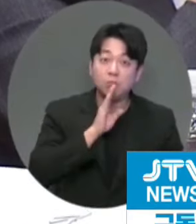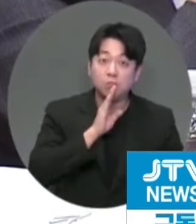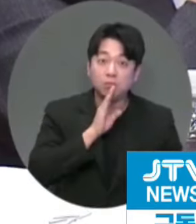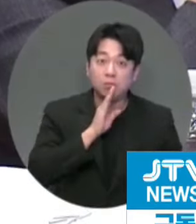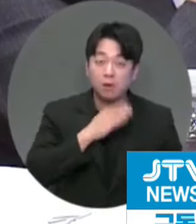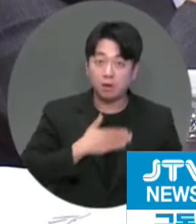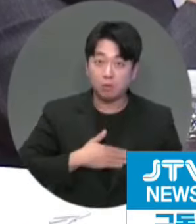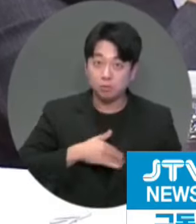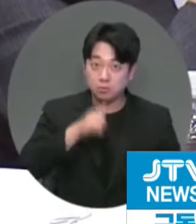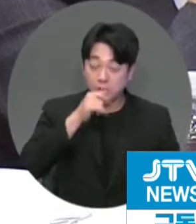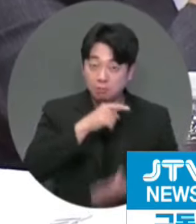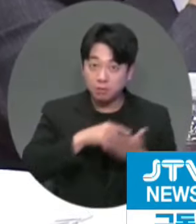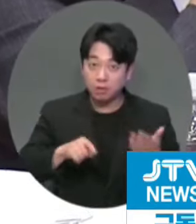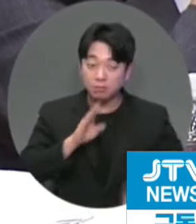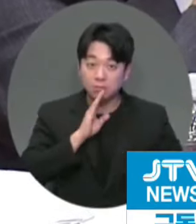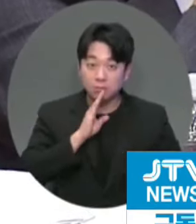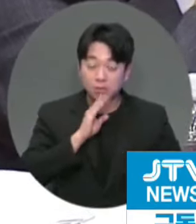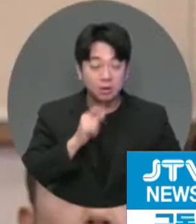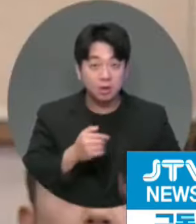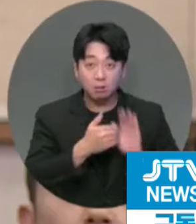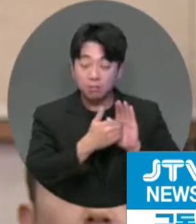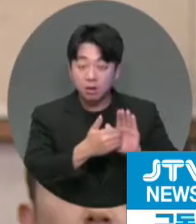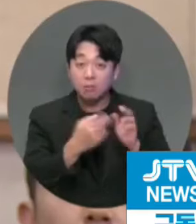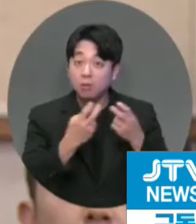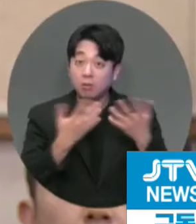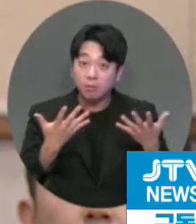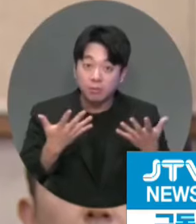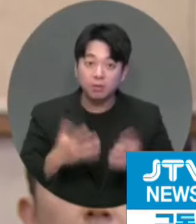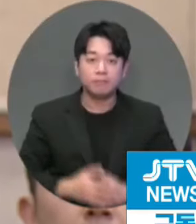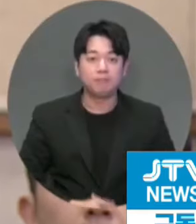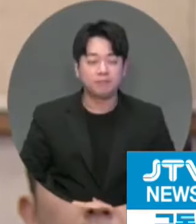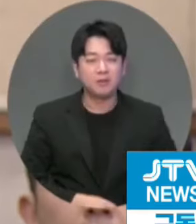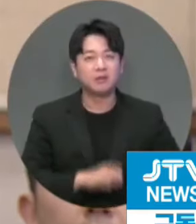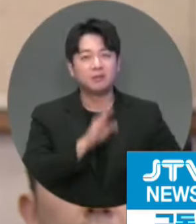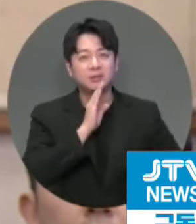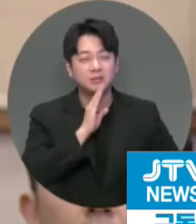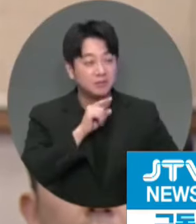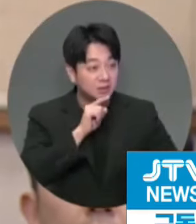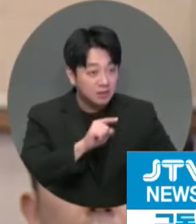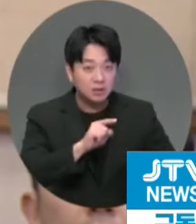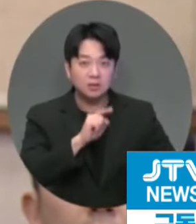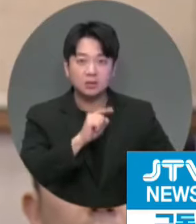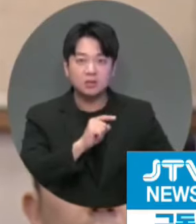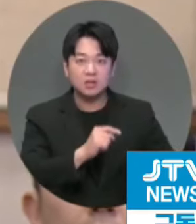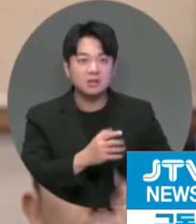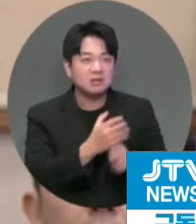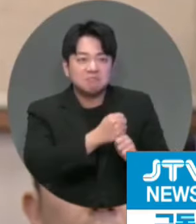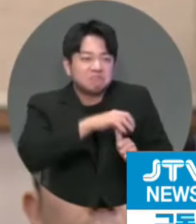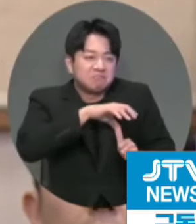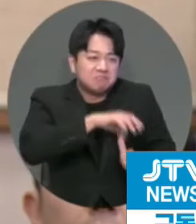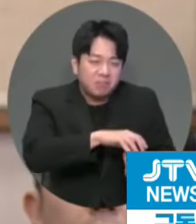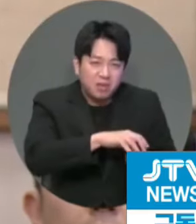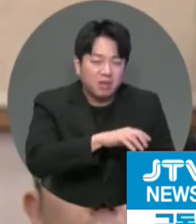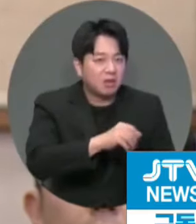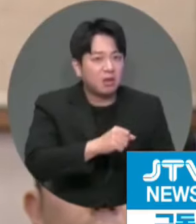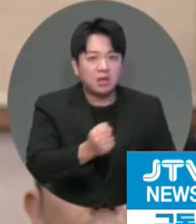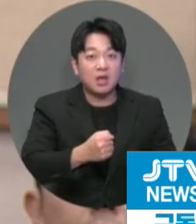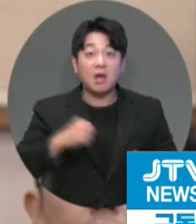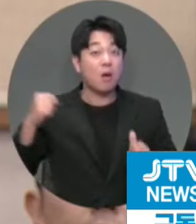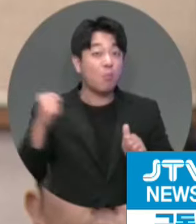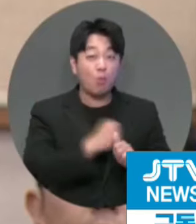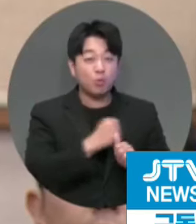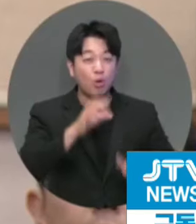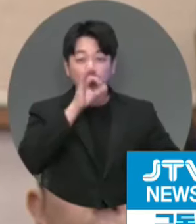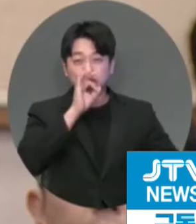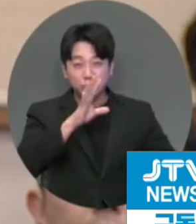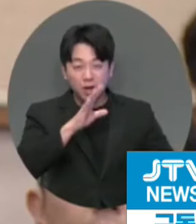내용을 보았는데요. 방어하지 못합니까? 예, 앞에서 몸으로만 방어를 해야 되고 직접적인 물리력을 행사할 경우 대상자의